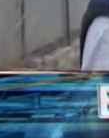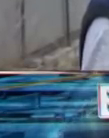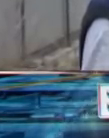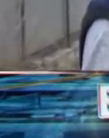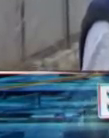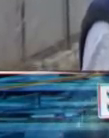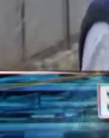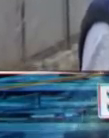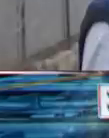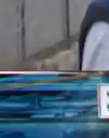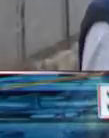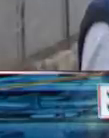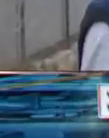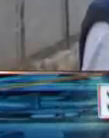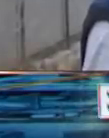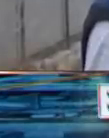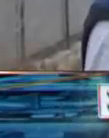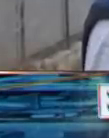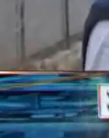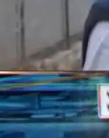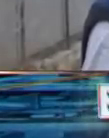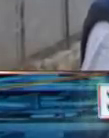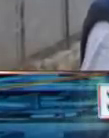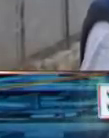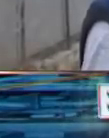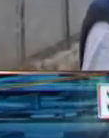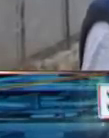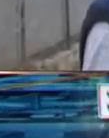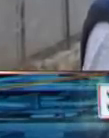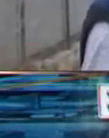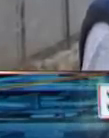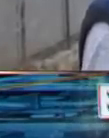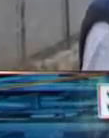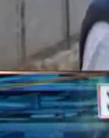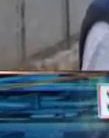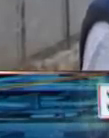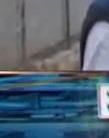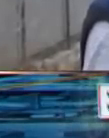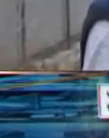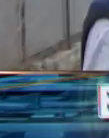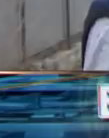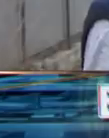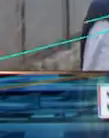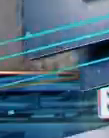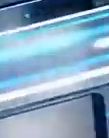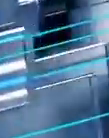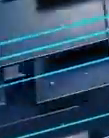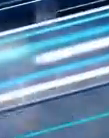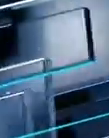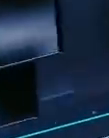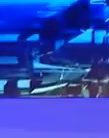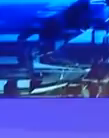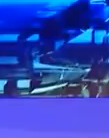жаңағы азық-түлік пенен қамтамасыз етіп жатыр. Соған көп-көп рахметімді, алғысымды айтқым келеді.